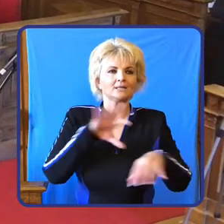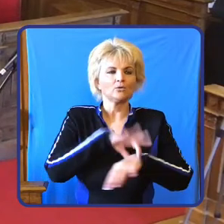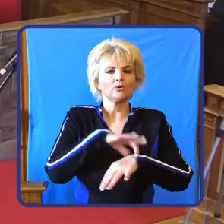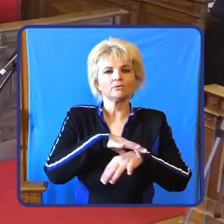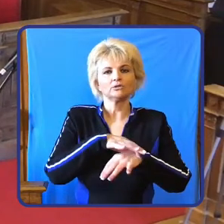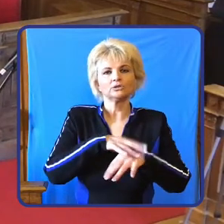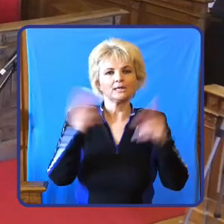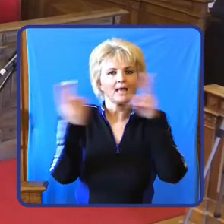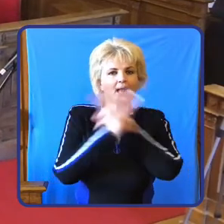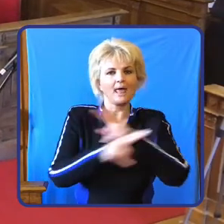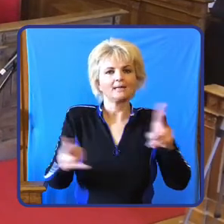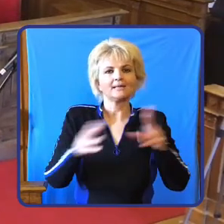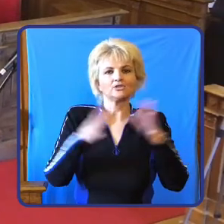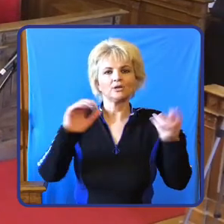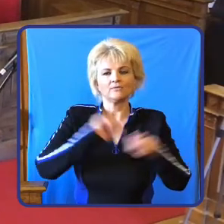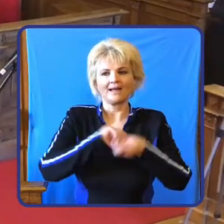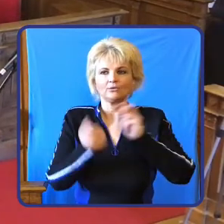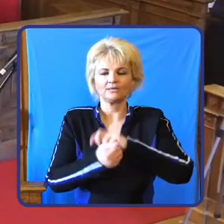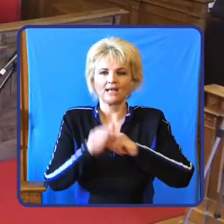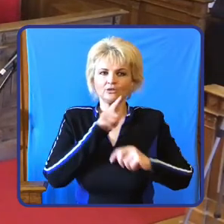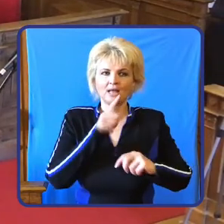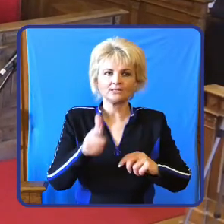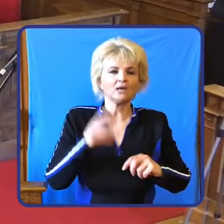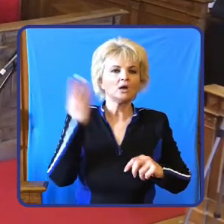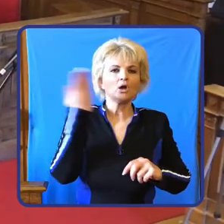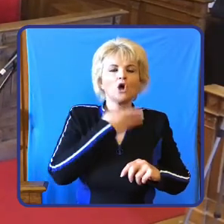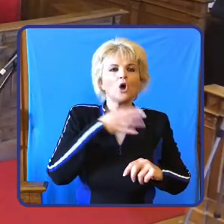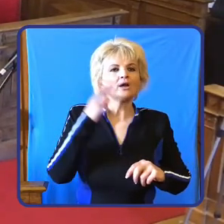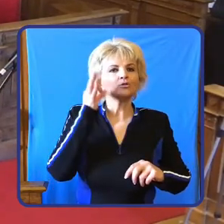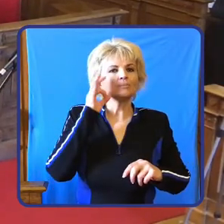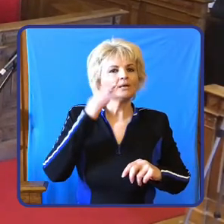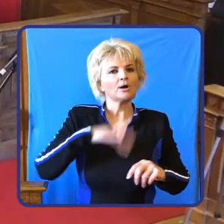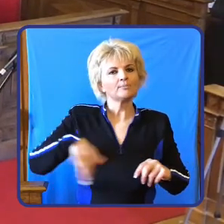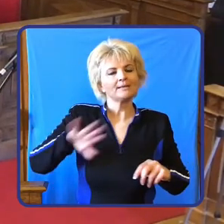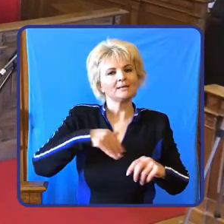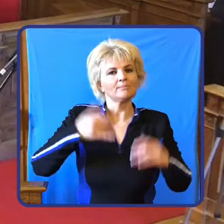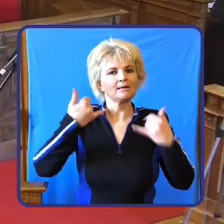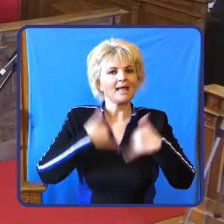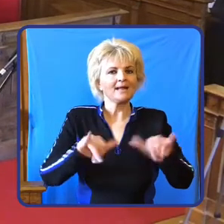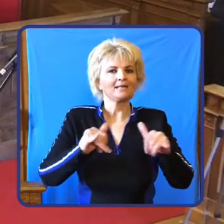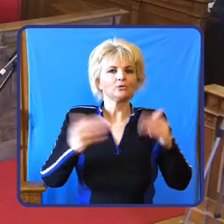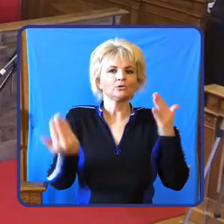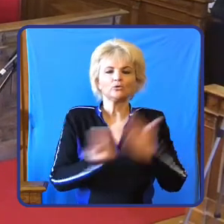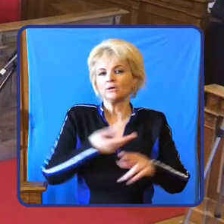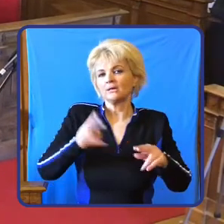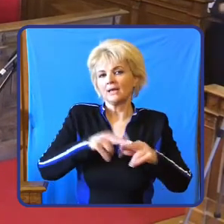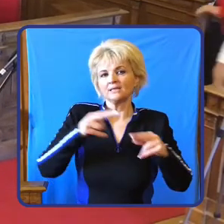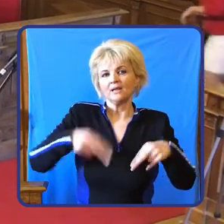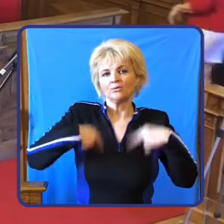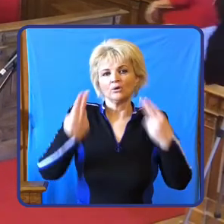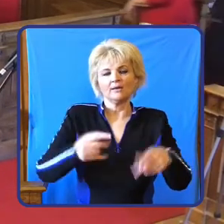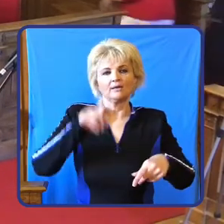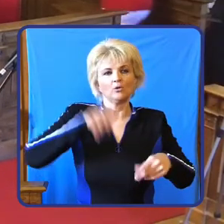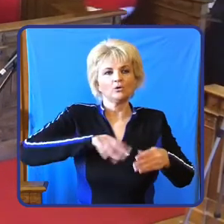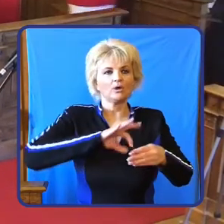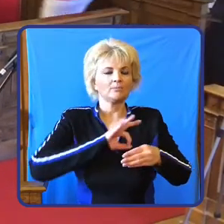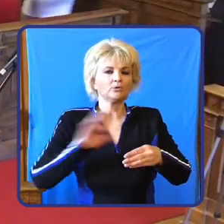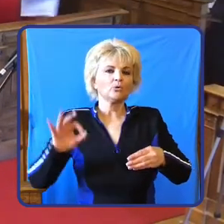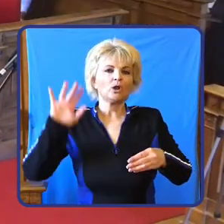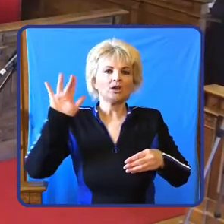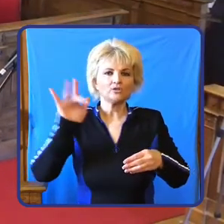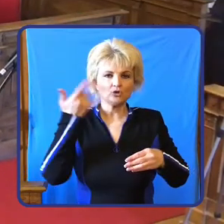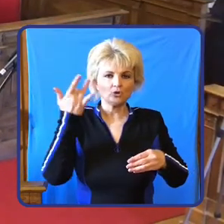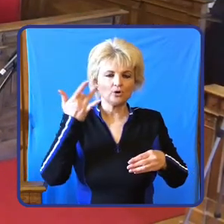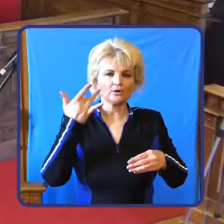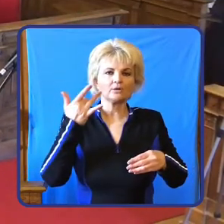óriási változást következik be, és azt is tudjuk, hogy Hajdú-Bihar megyében már elindult ez az új rendszer, következő hónaptól Győr-Sopron megyében indul